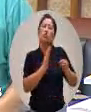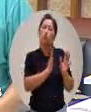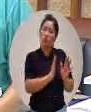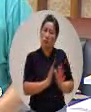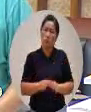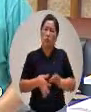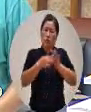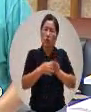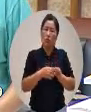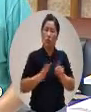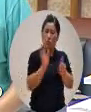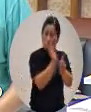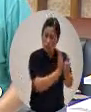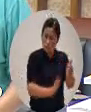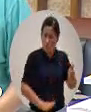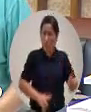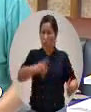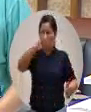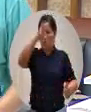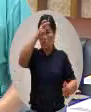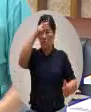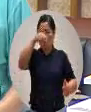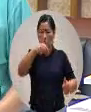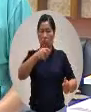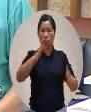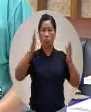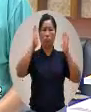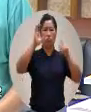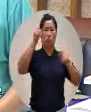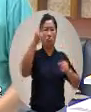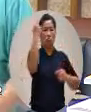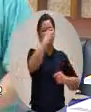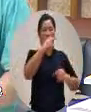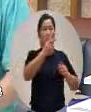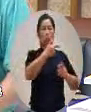這個影響警察齁這個生意非常的嚴重啦